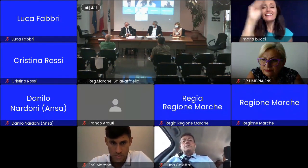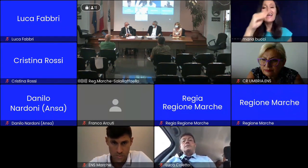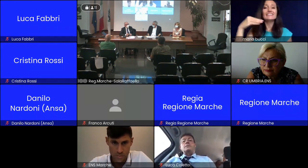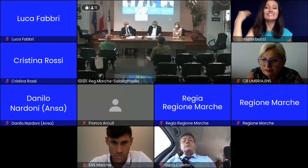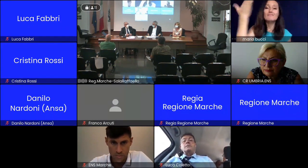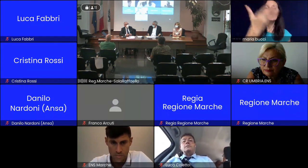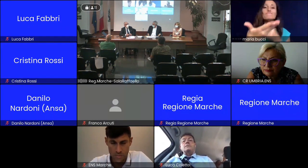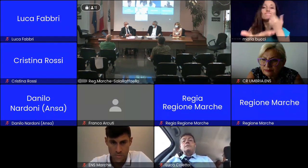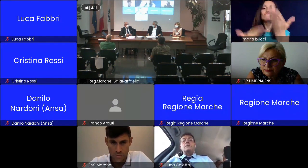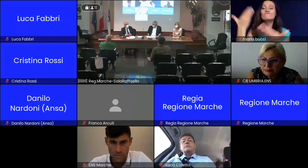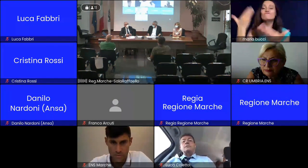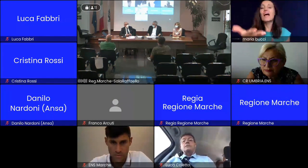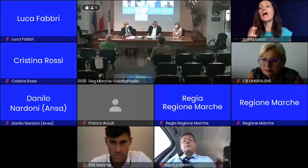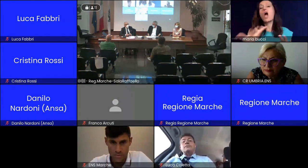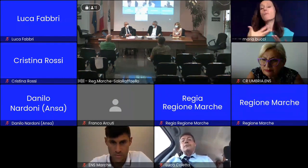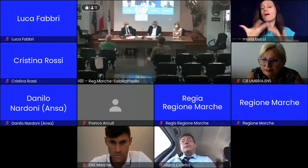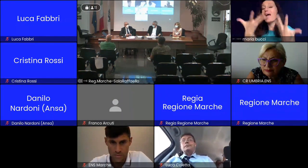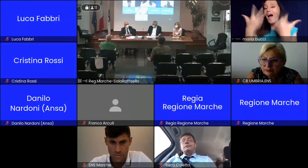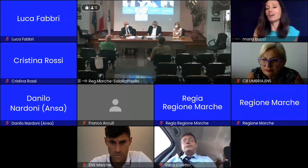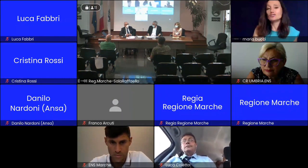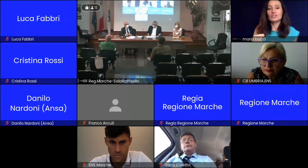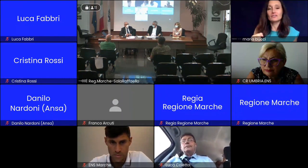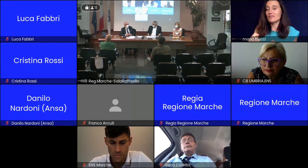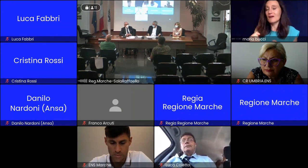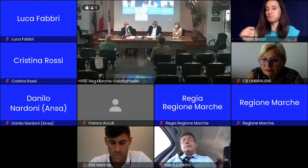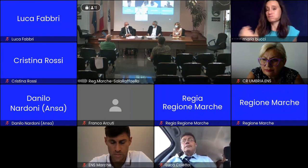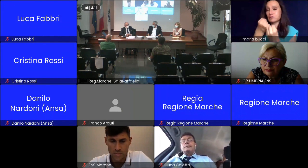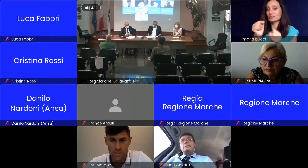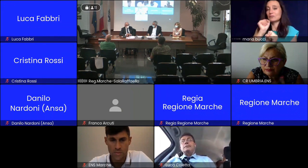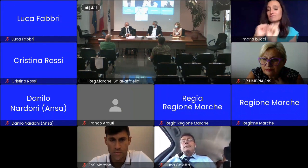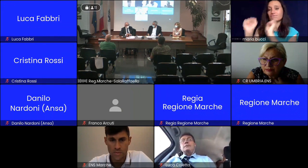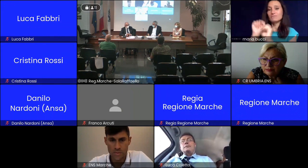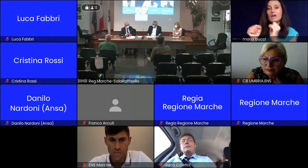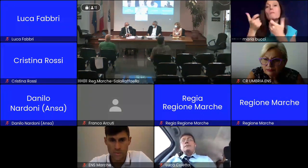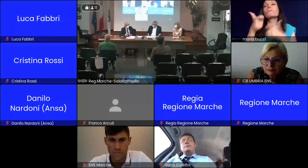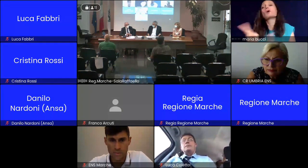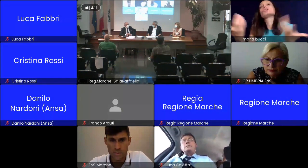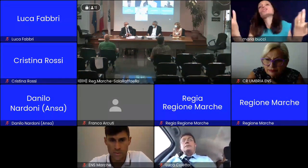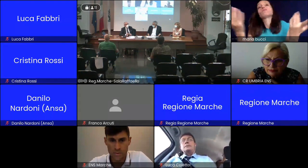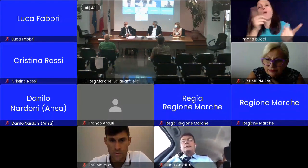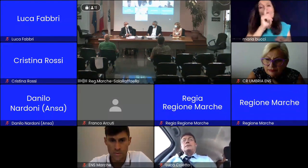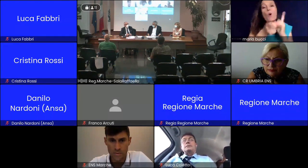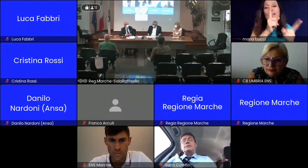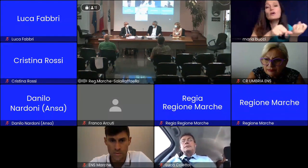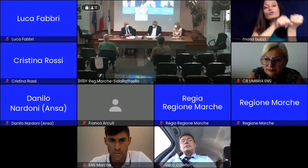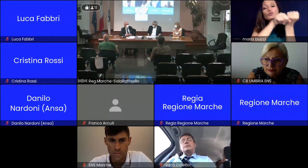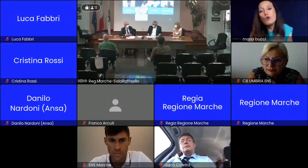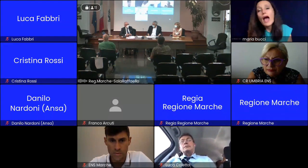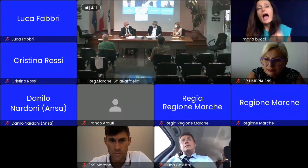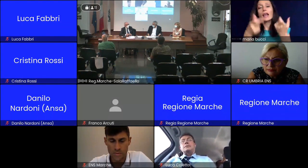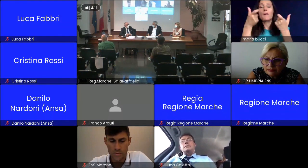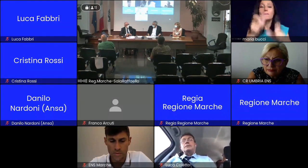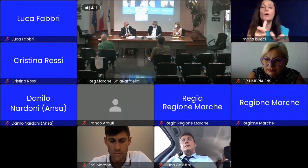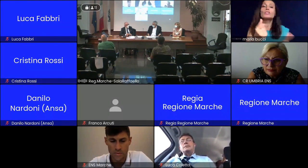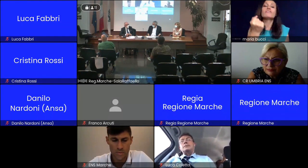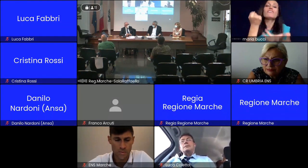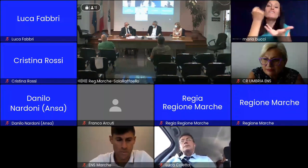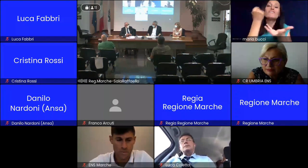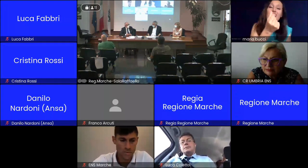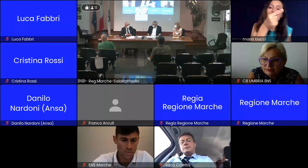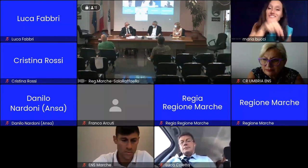ragioni, motivi finanziari, politico istituzionale e così via. E questo è da salutare come un primo passo per